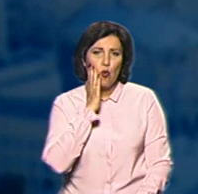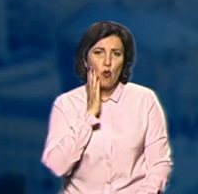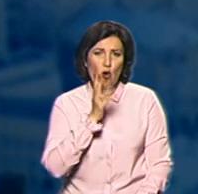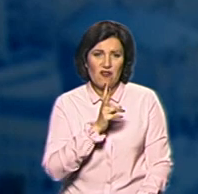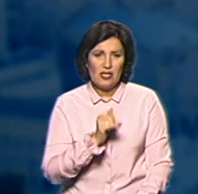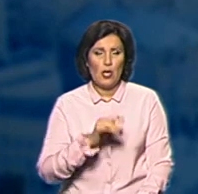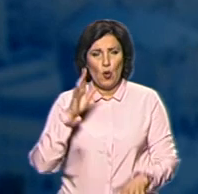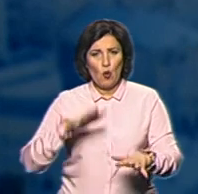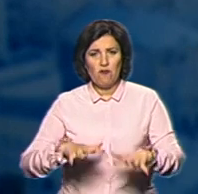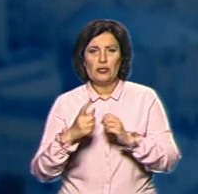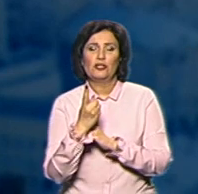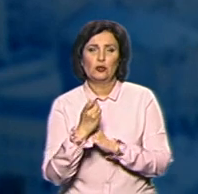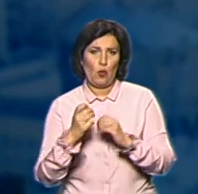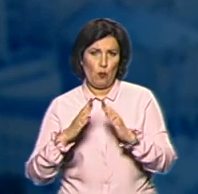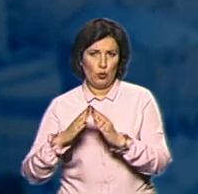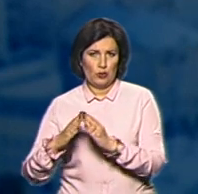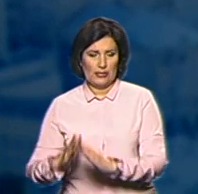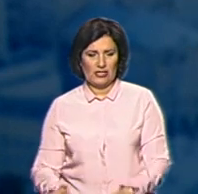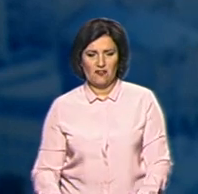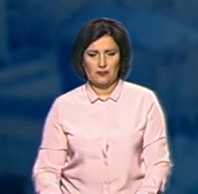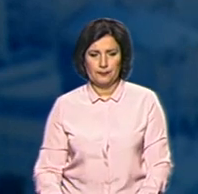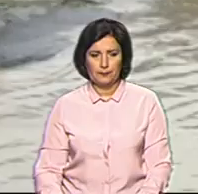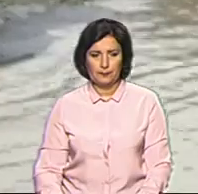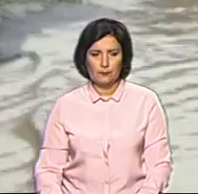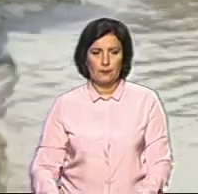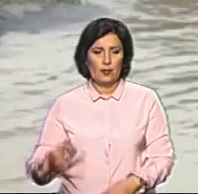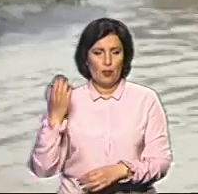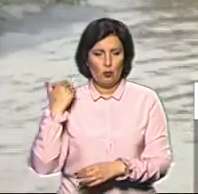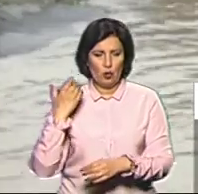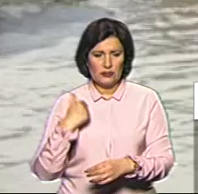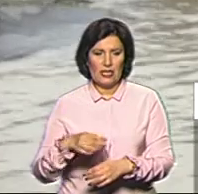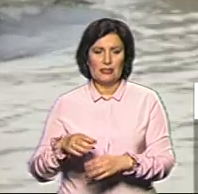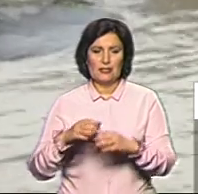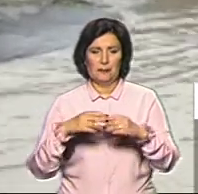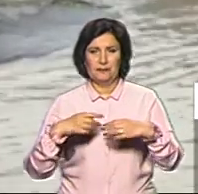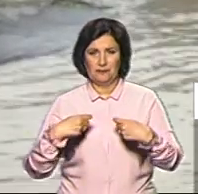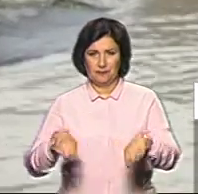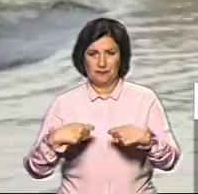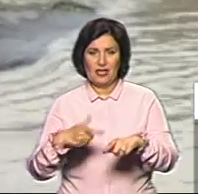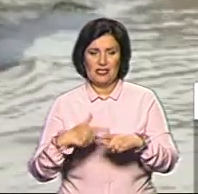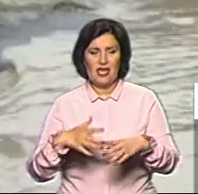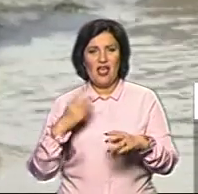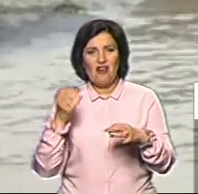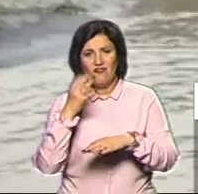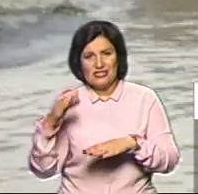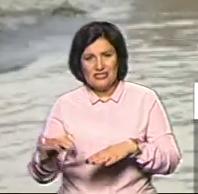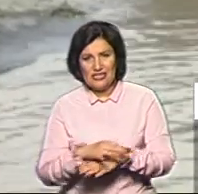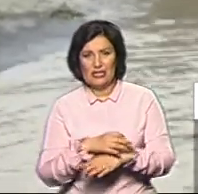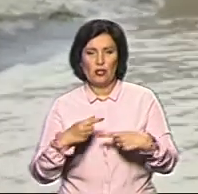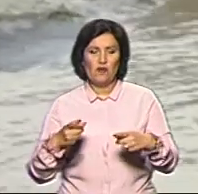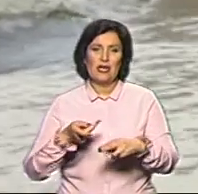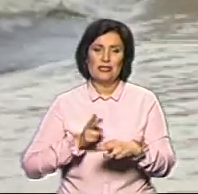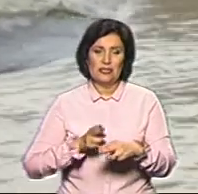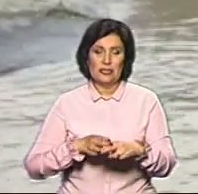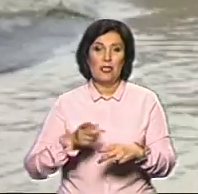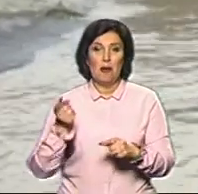будинків. Детальніше мої колеги розкажуть. Позаду мене ряди Добробуту, де продають весільний товар та залізо. Після того, як вода у